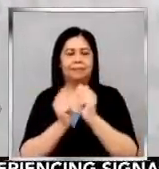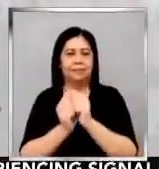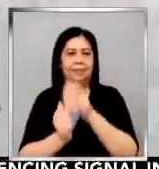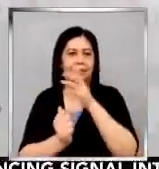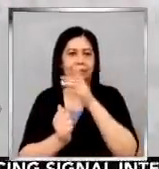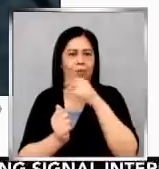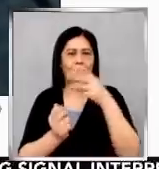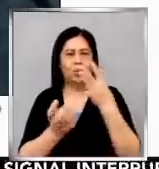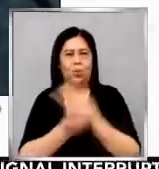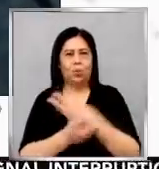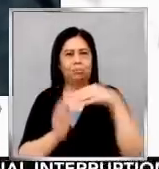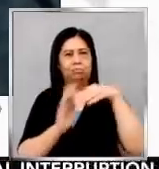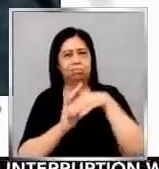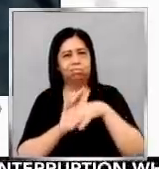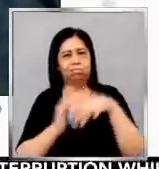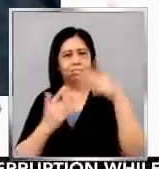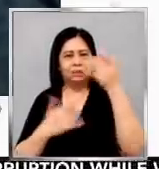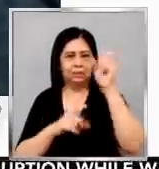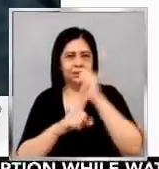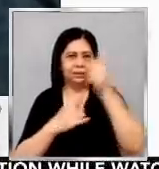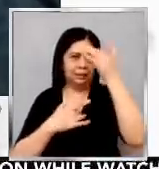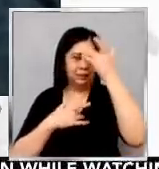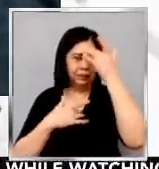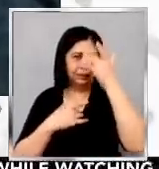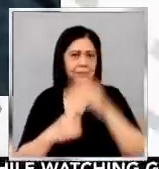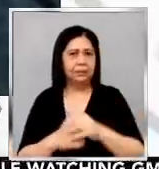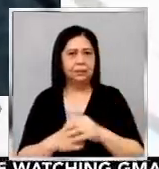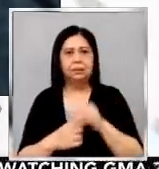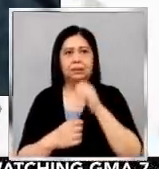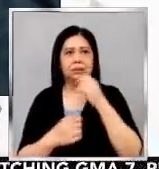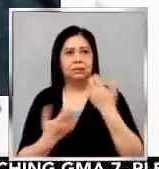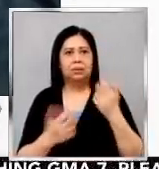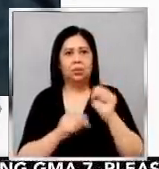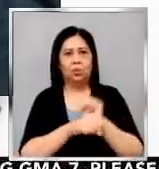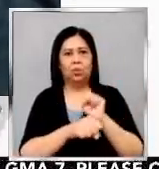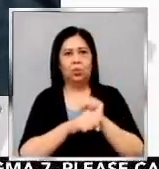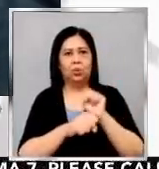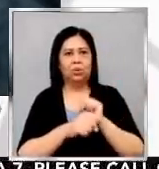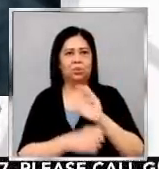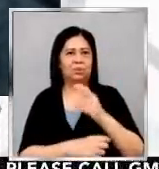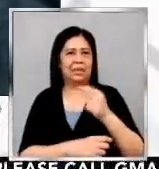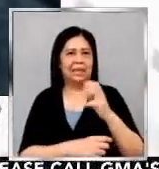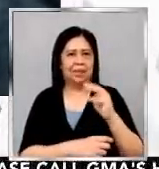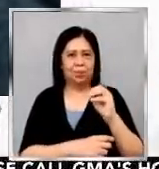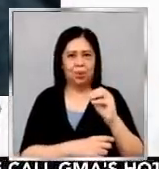ang lagay. Hindi na gumagana yung chemo.